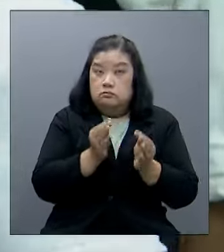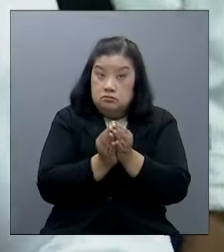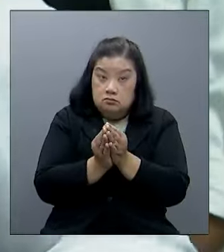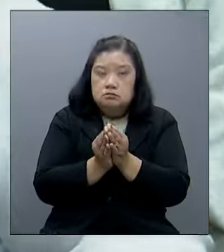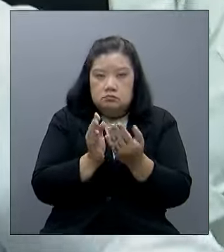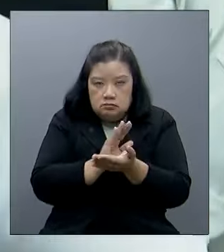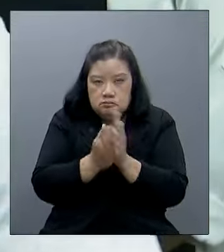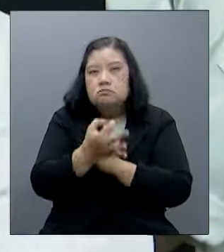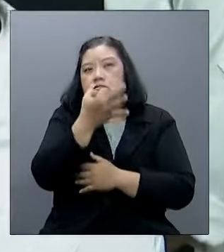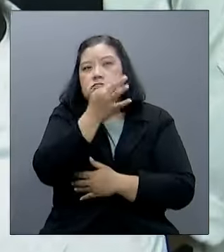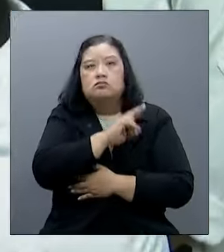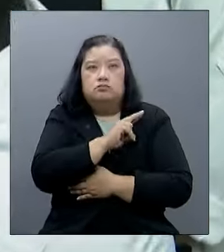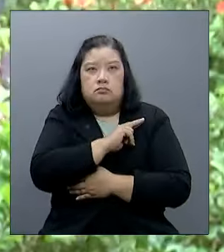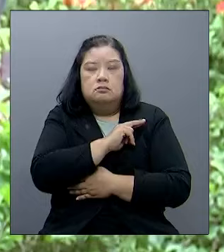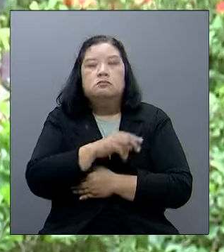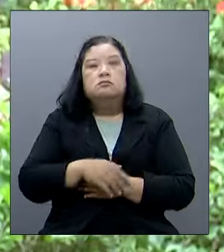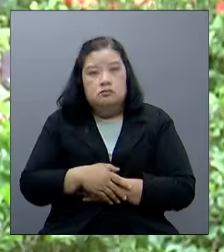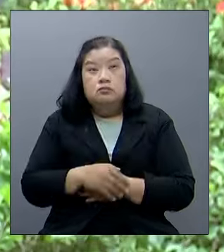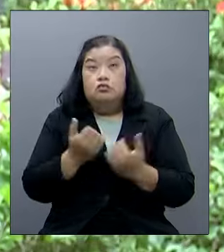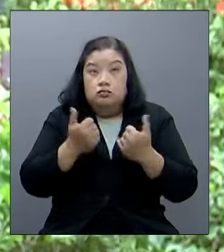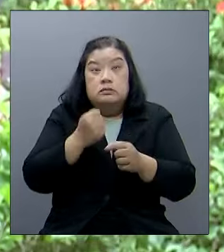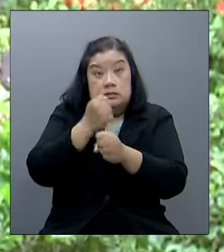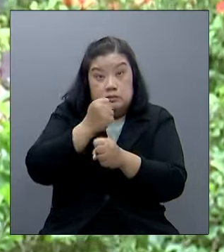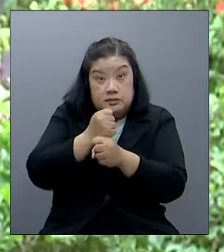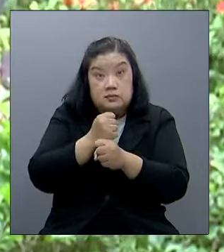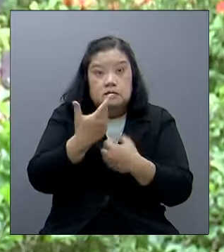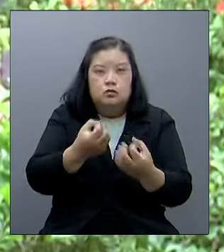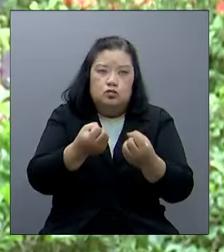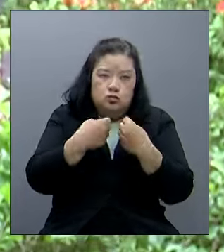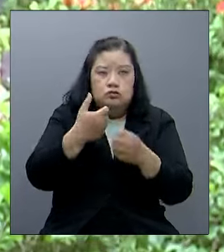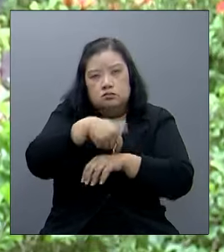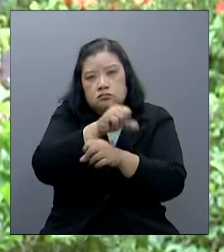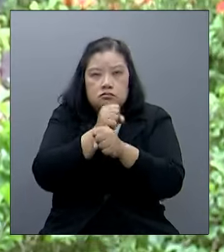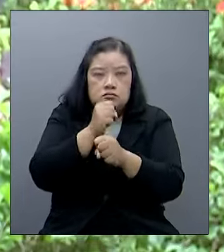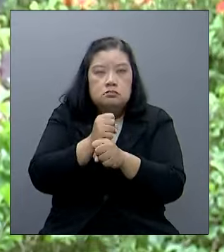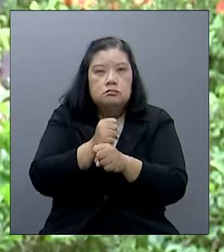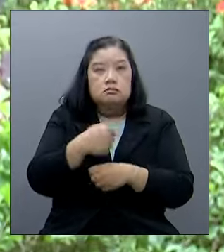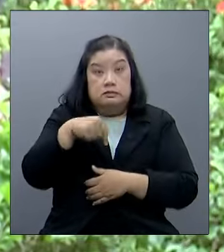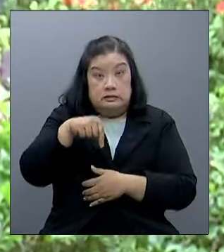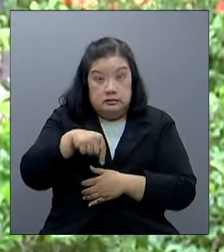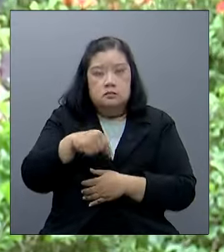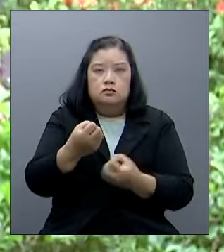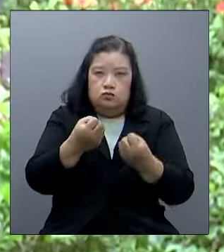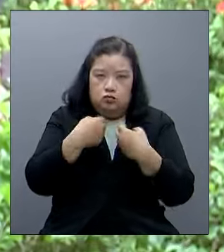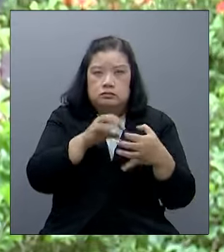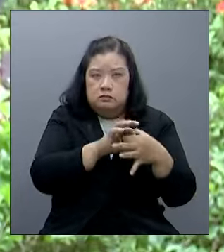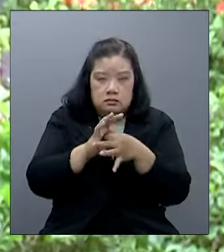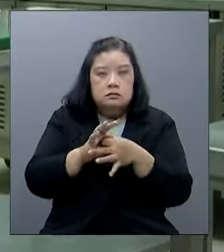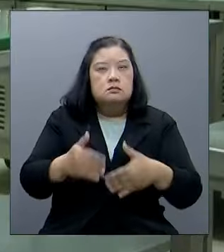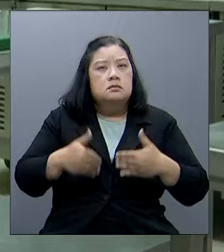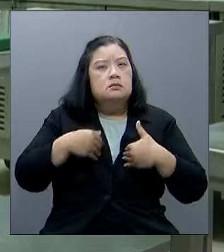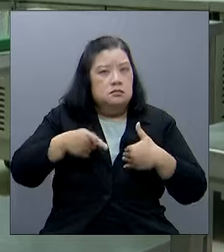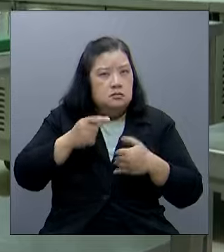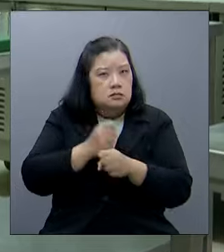ำอาชีพด้วยค่ะหนูมองว่าทักษะที่พี่มารีมอบให้นะคะมันสามารถใช้ในชีวิตประจำวันได้ด้วยค่ะแบบ